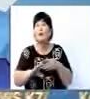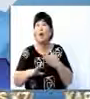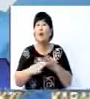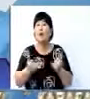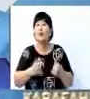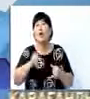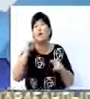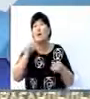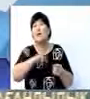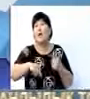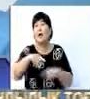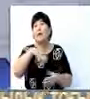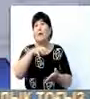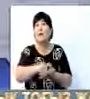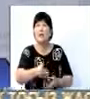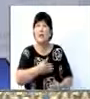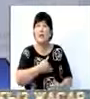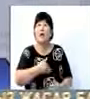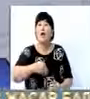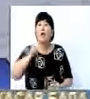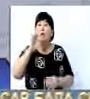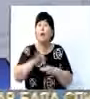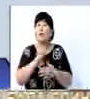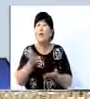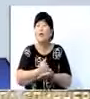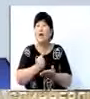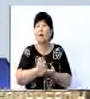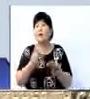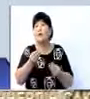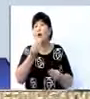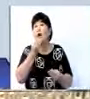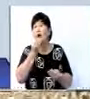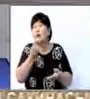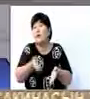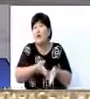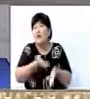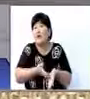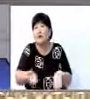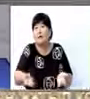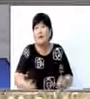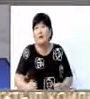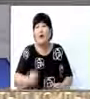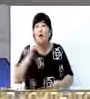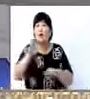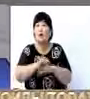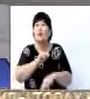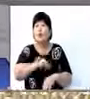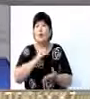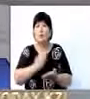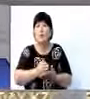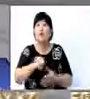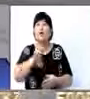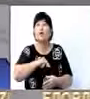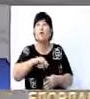болса, белгілі бір кәсіппен айналысқысы келеді. Жолдасының табысы күнделікті ас суынан артылмайды. Жолдасымен жұмыс істейді, бірақ енді оның